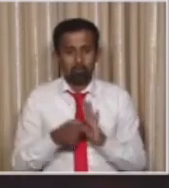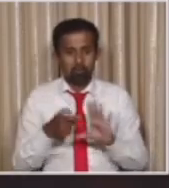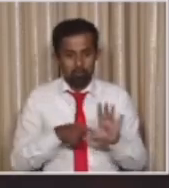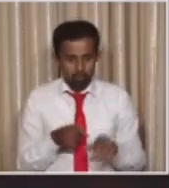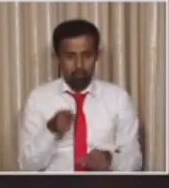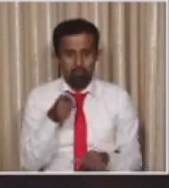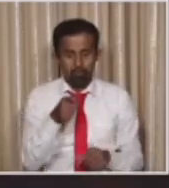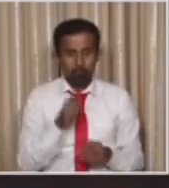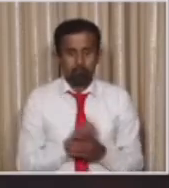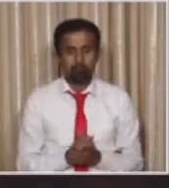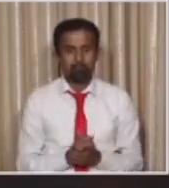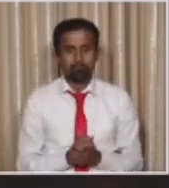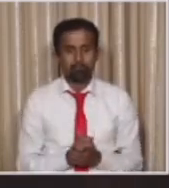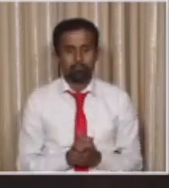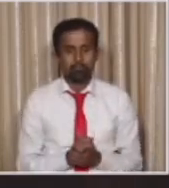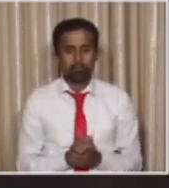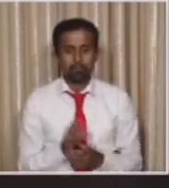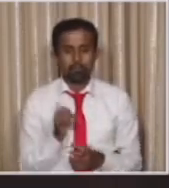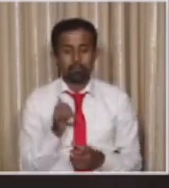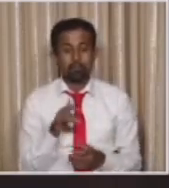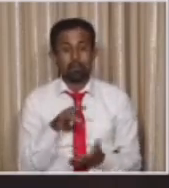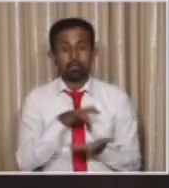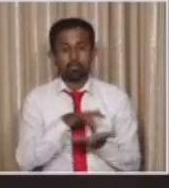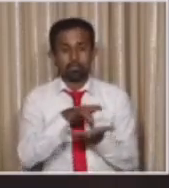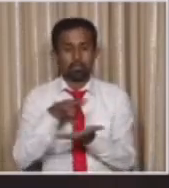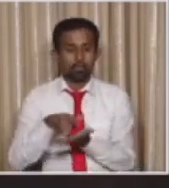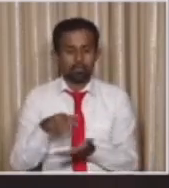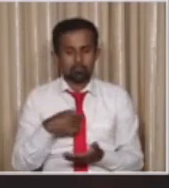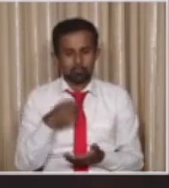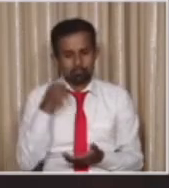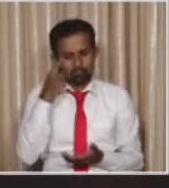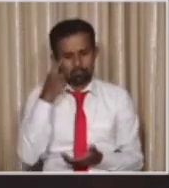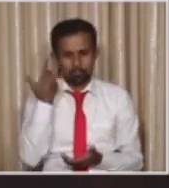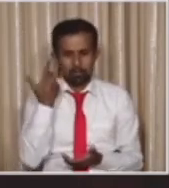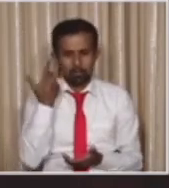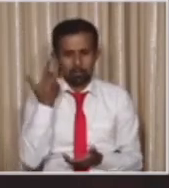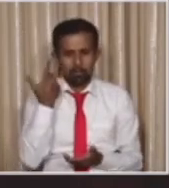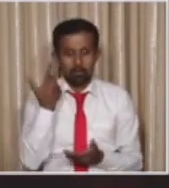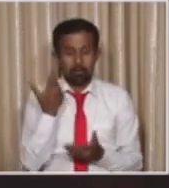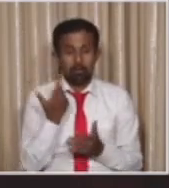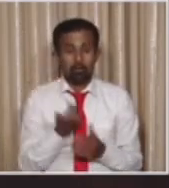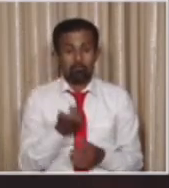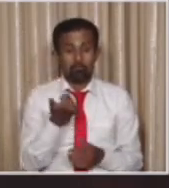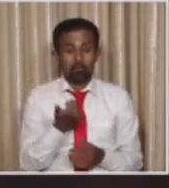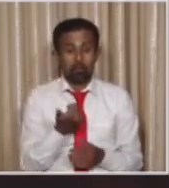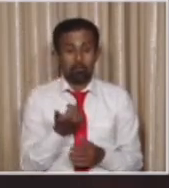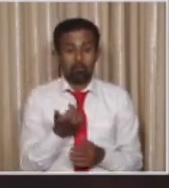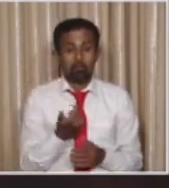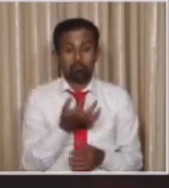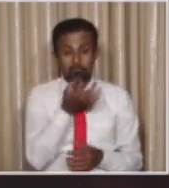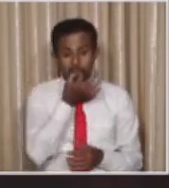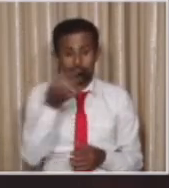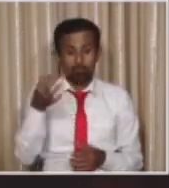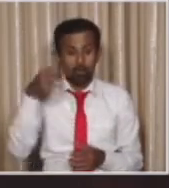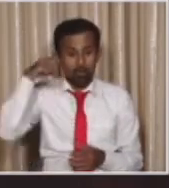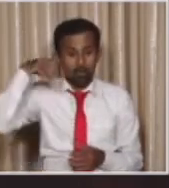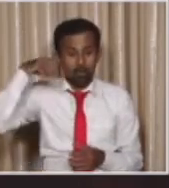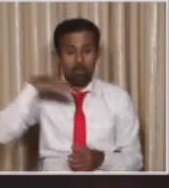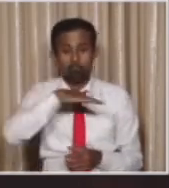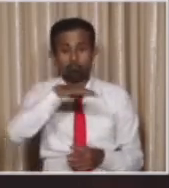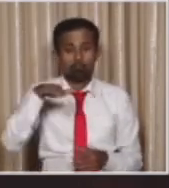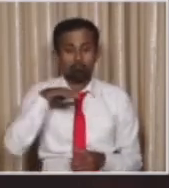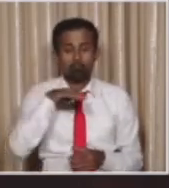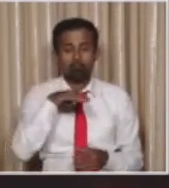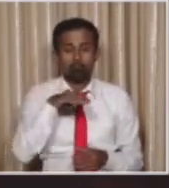කළාද? එවගේම ඇතැම් තැන්වල මම දන්නේ හරිද වැරදිද කියන්න ඓතිහාසික චෝදනාවක් තියෙනවා බලශක්ති ශේෂ්ත්‍රයට